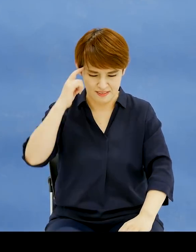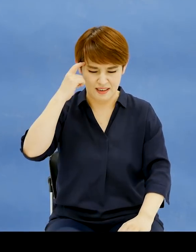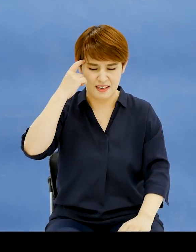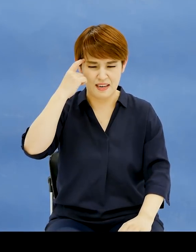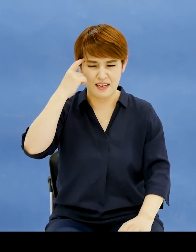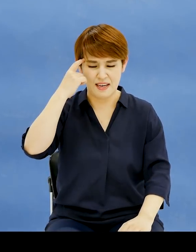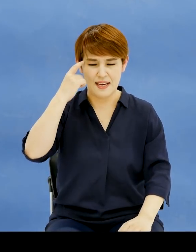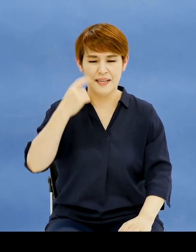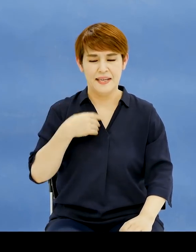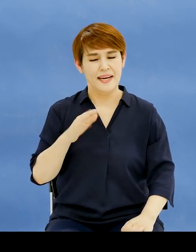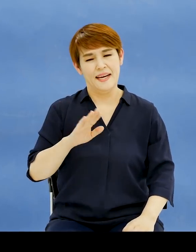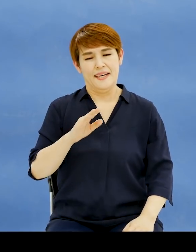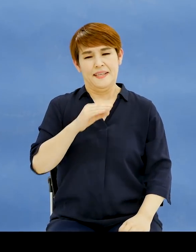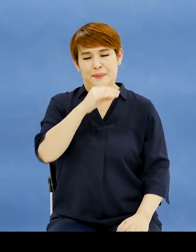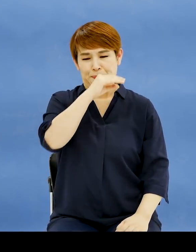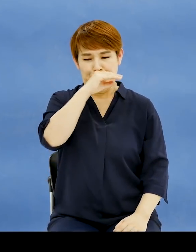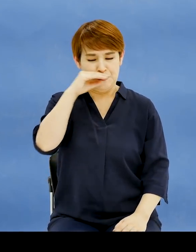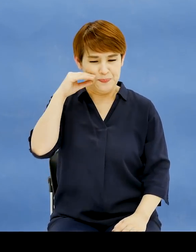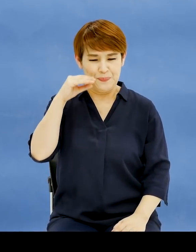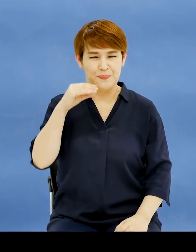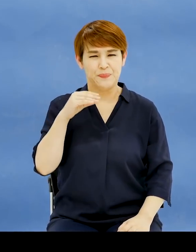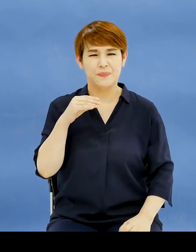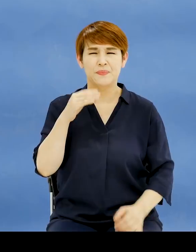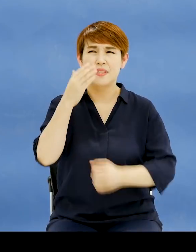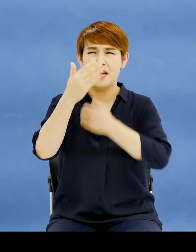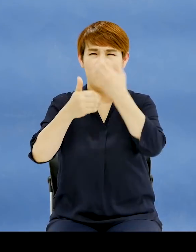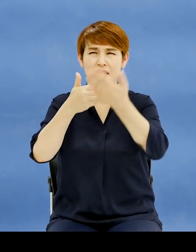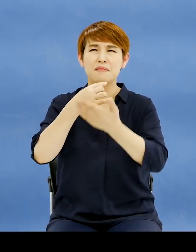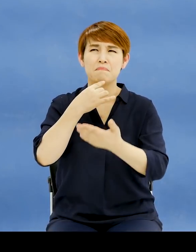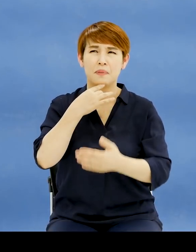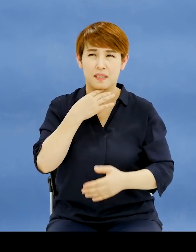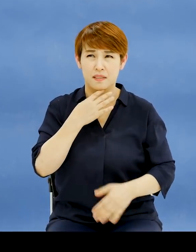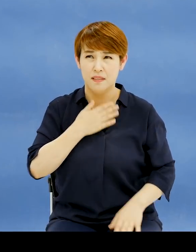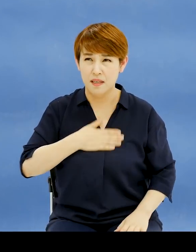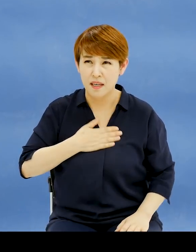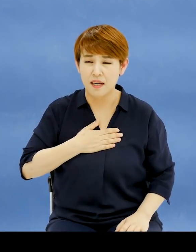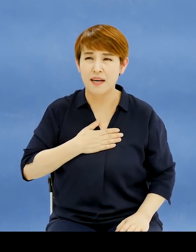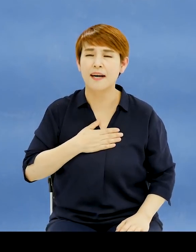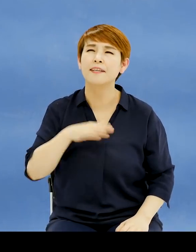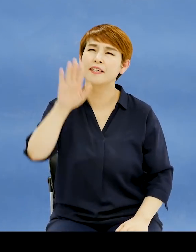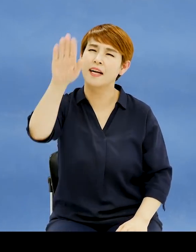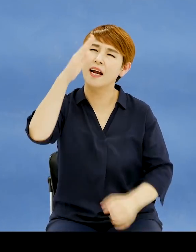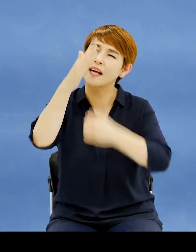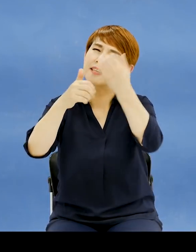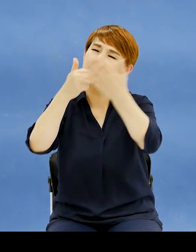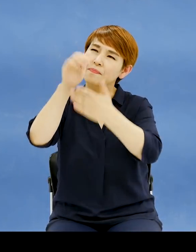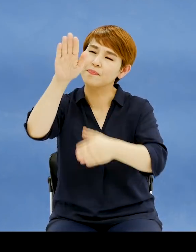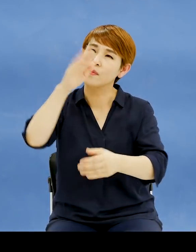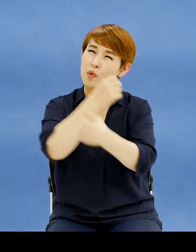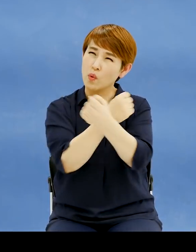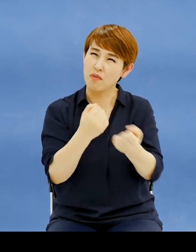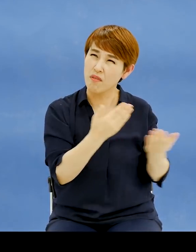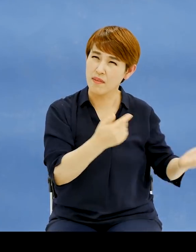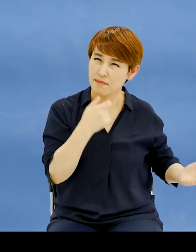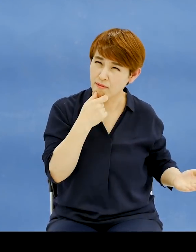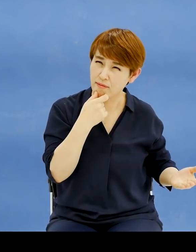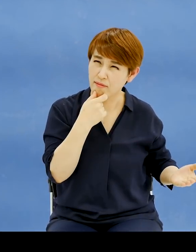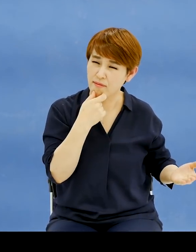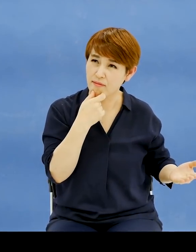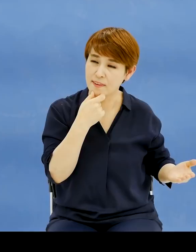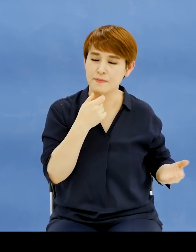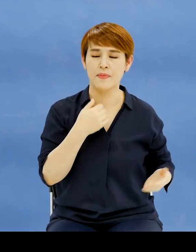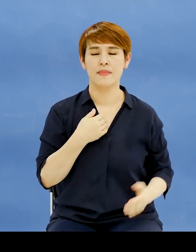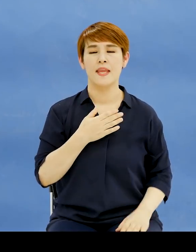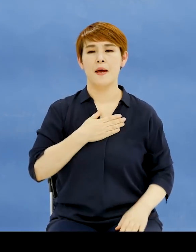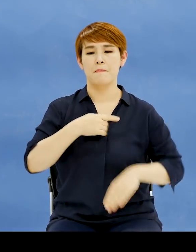그래서 태도는 잘해야지. 네. 하나님밖에 없으시잖아요. 그래서 하나님 그러면 용서하기 싫은데